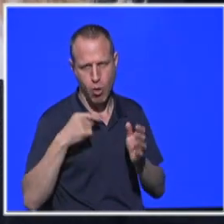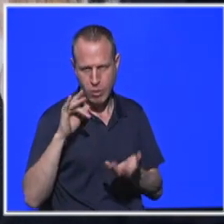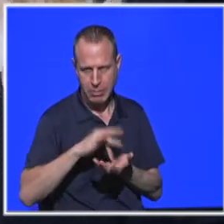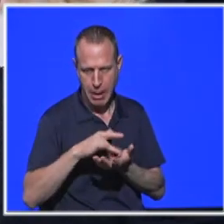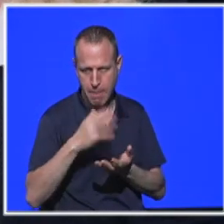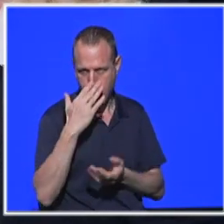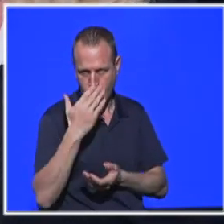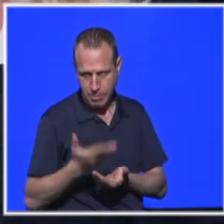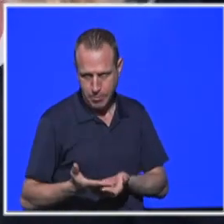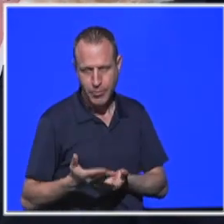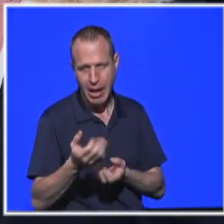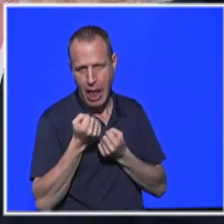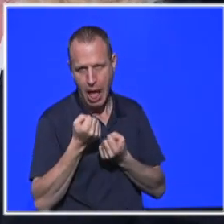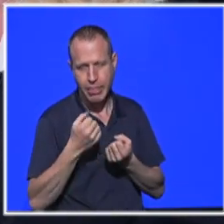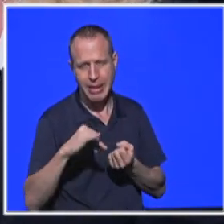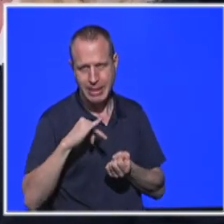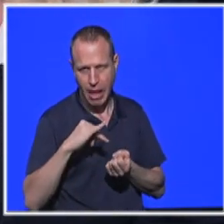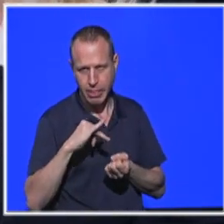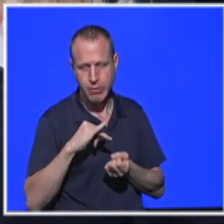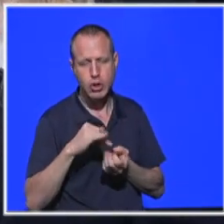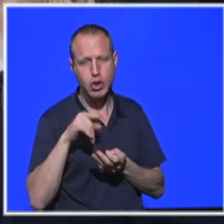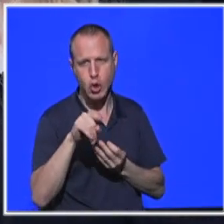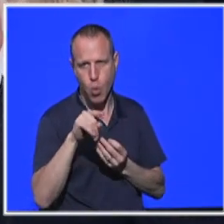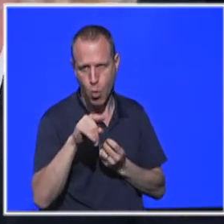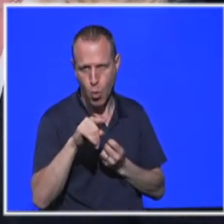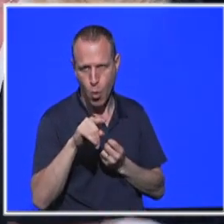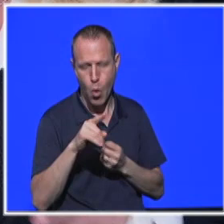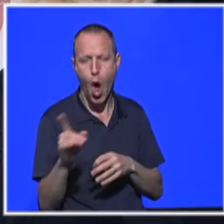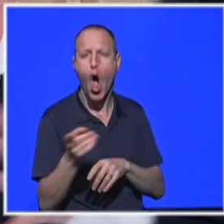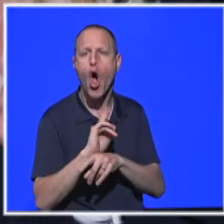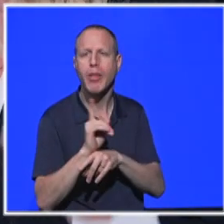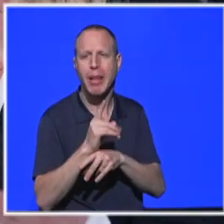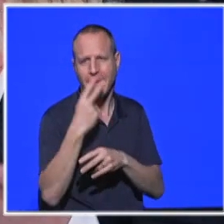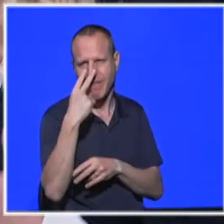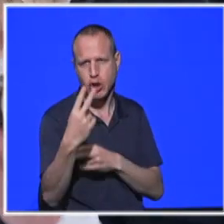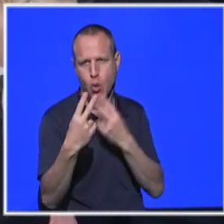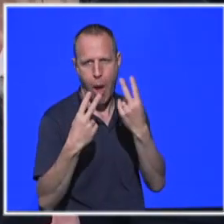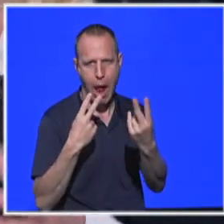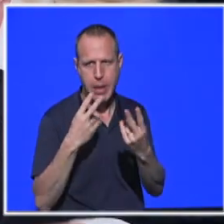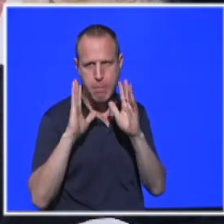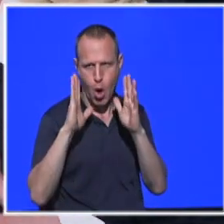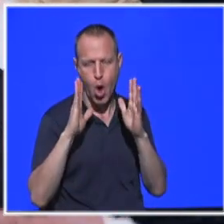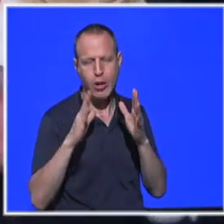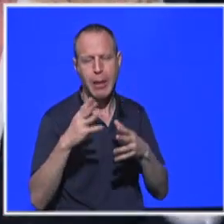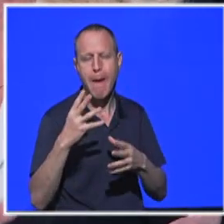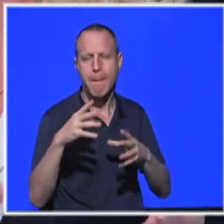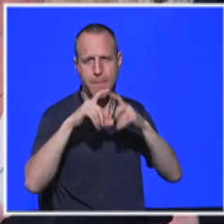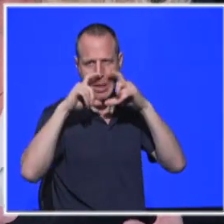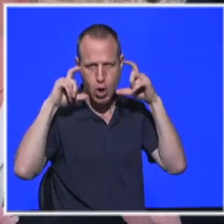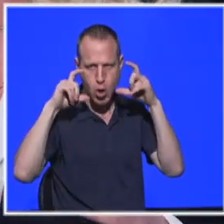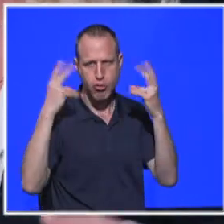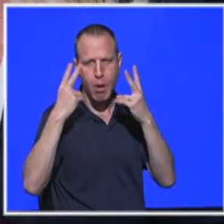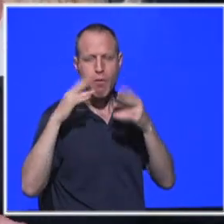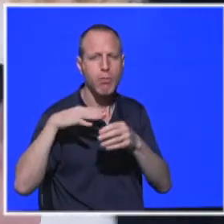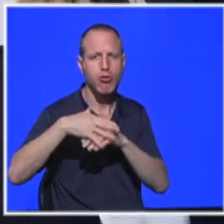בפורים, לקחת איזשהו עניין שהוא באופן אוטומטי, ויזואלי מאוד, מסכות, מה שכמובן משפיע